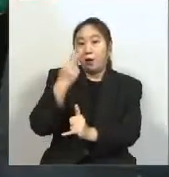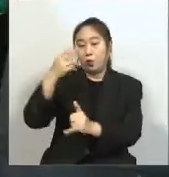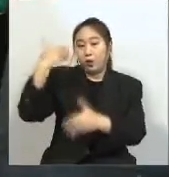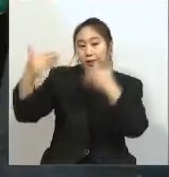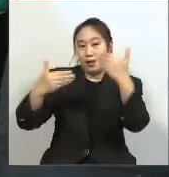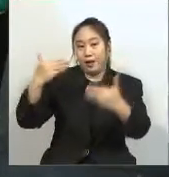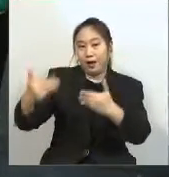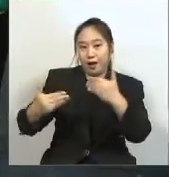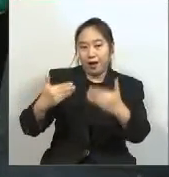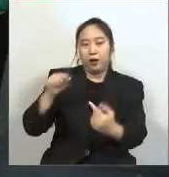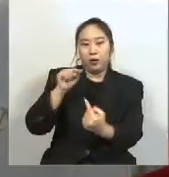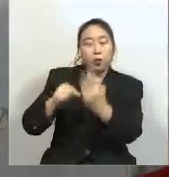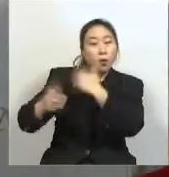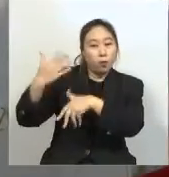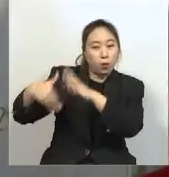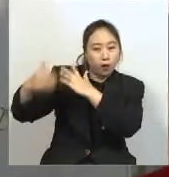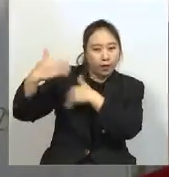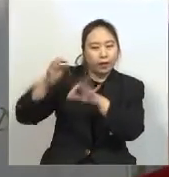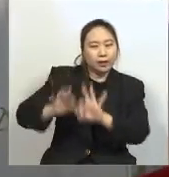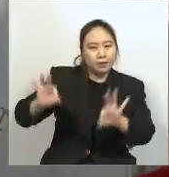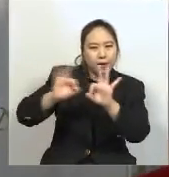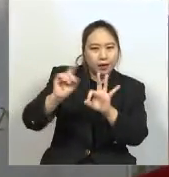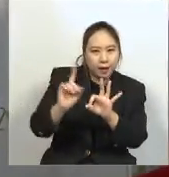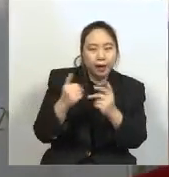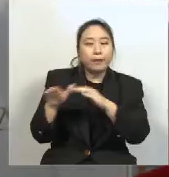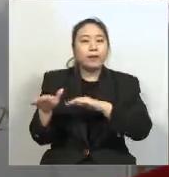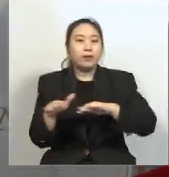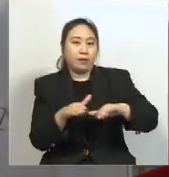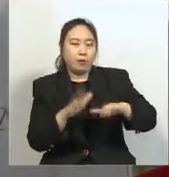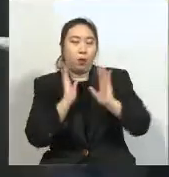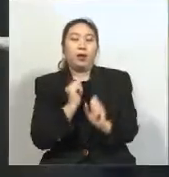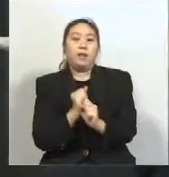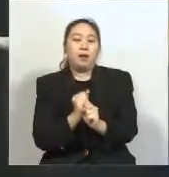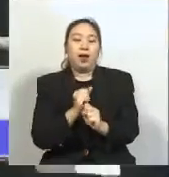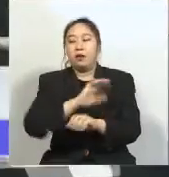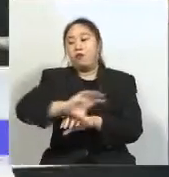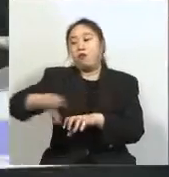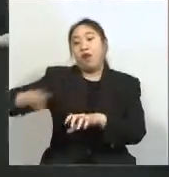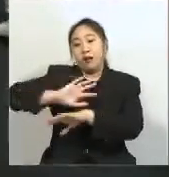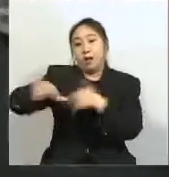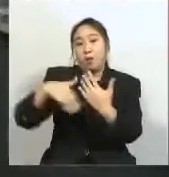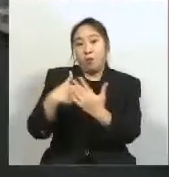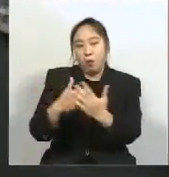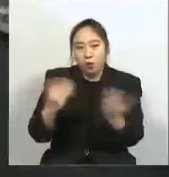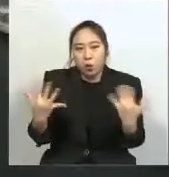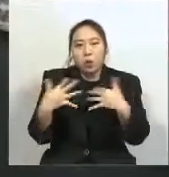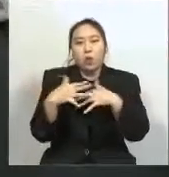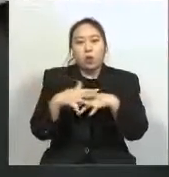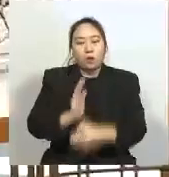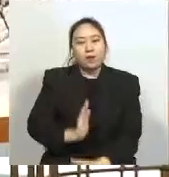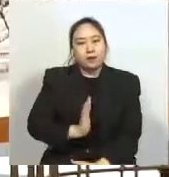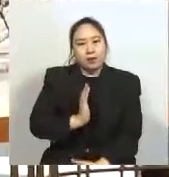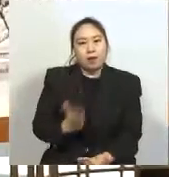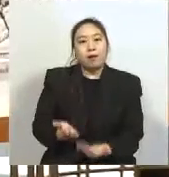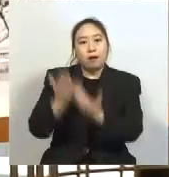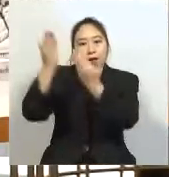ที่บอกเล่าถึงคุณค่าทางประวัติศาสตร์การเตรียมความพร้อมของกำลังพลทุกหมู่เหล่าเพื่อร่วมเฉลิมพระเกียรติพระบาทสมเด็